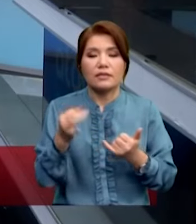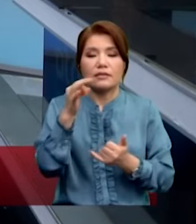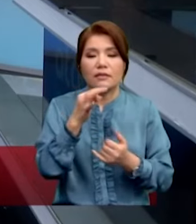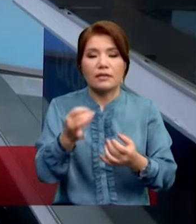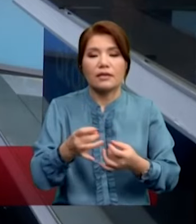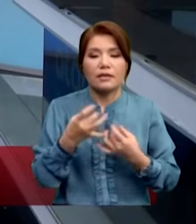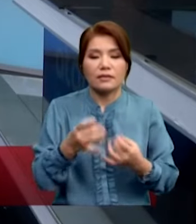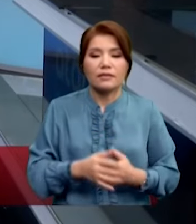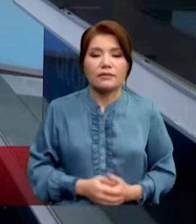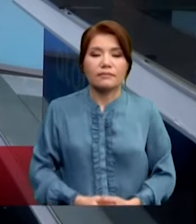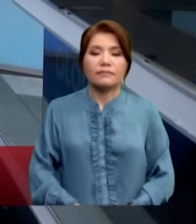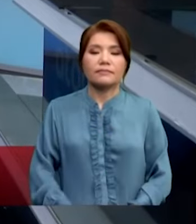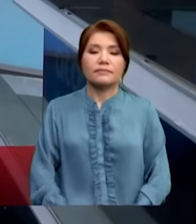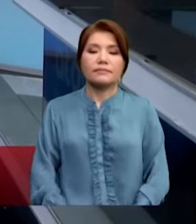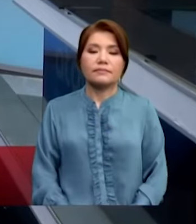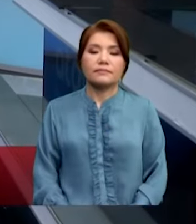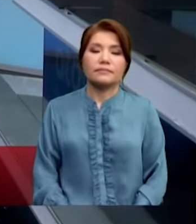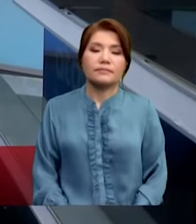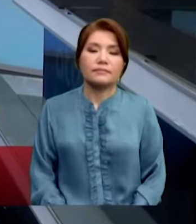расскажет моя коллега Саяна Санакова.